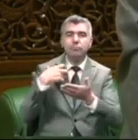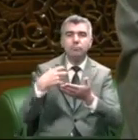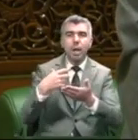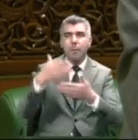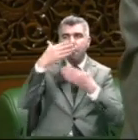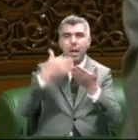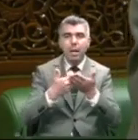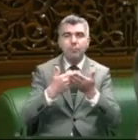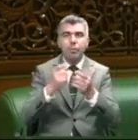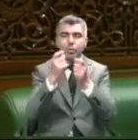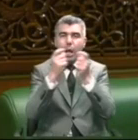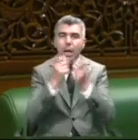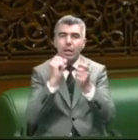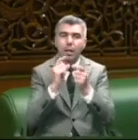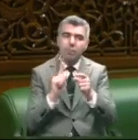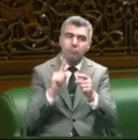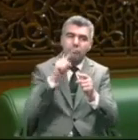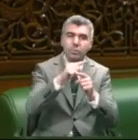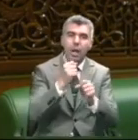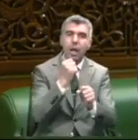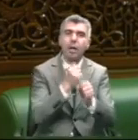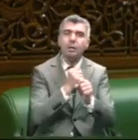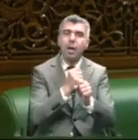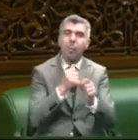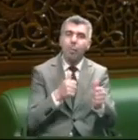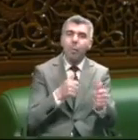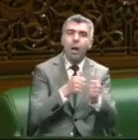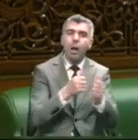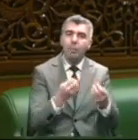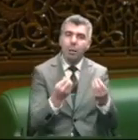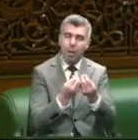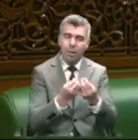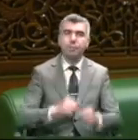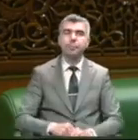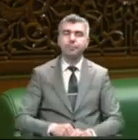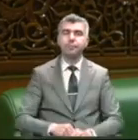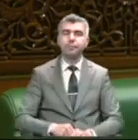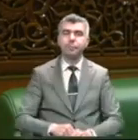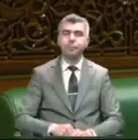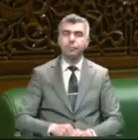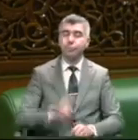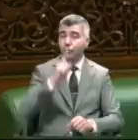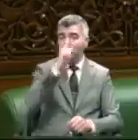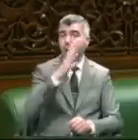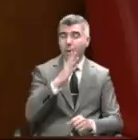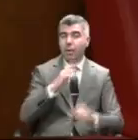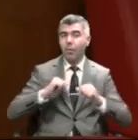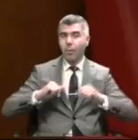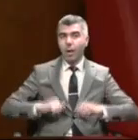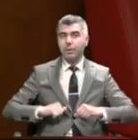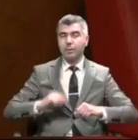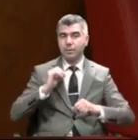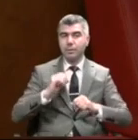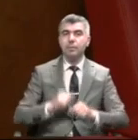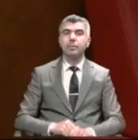الراغبين في التوجه نحو هذا القطاع ومواكبتهم واخيرا نتمنى لكم السيد